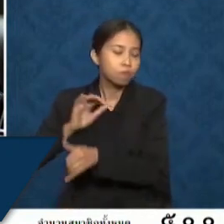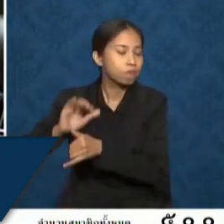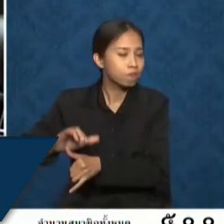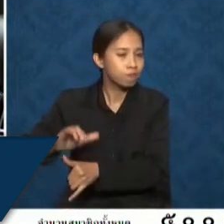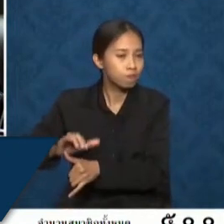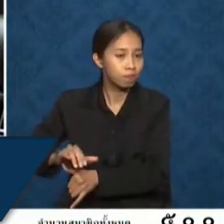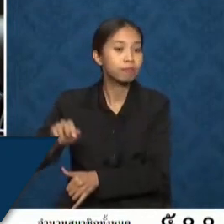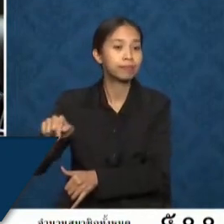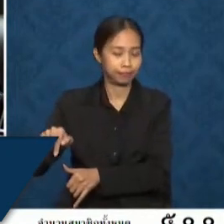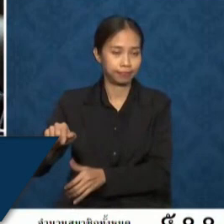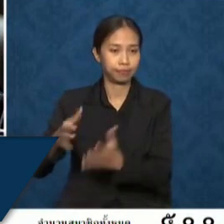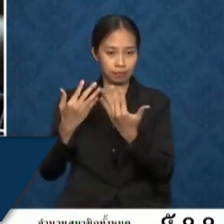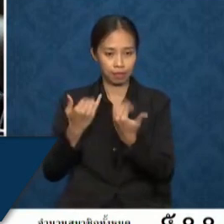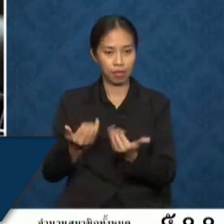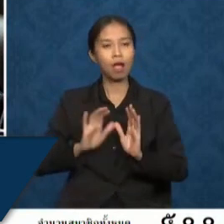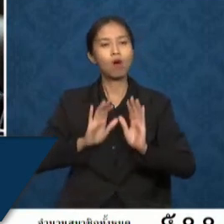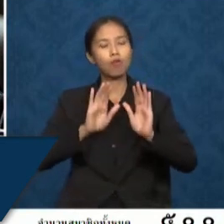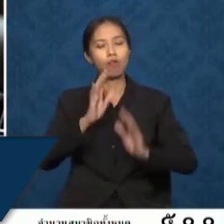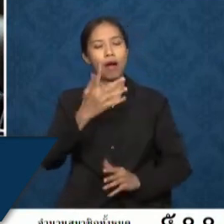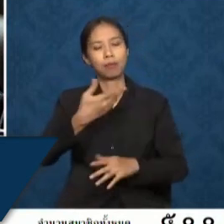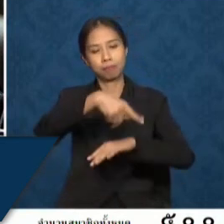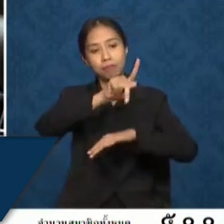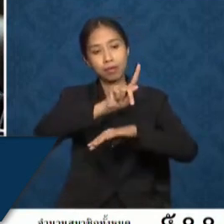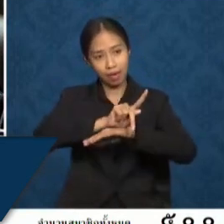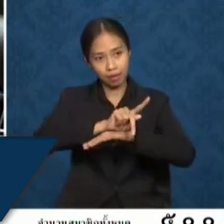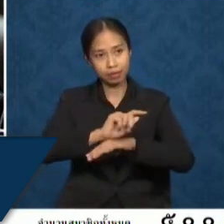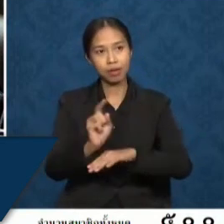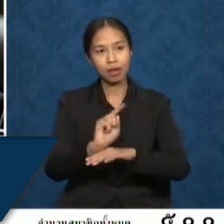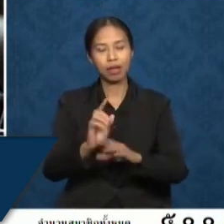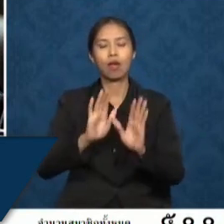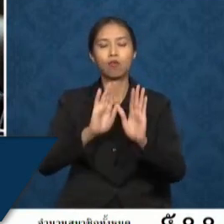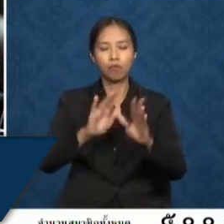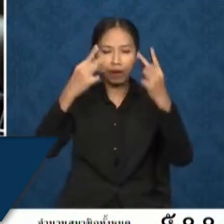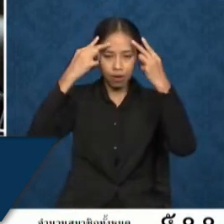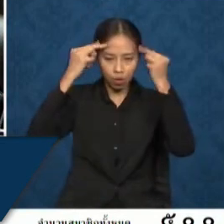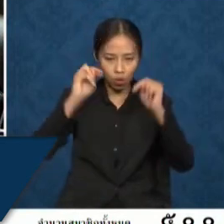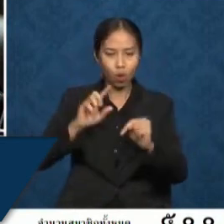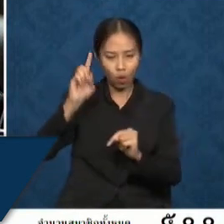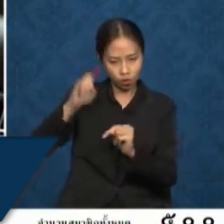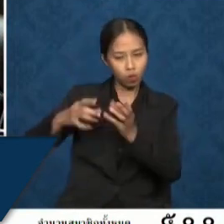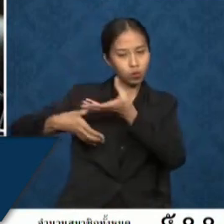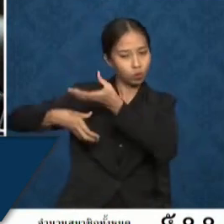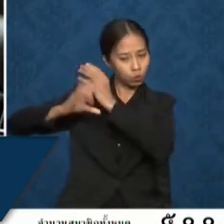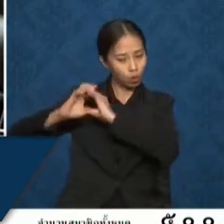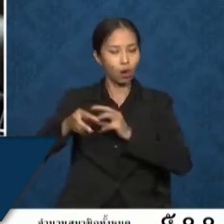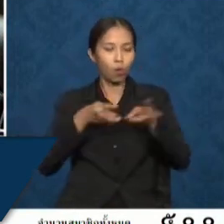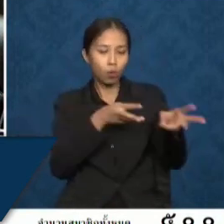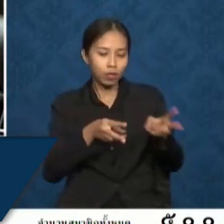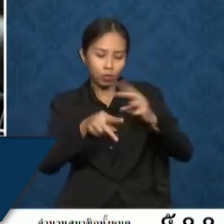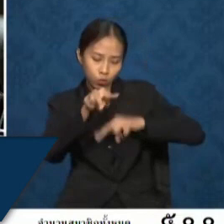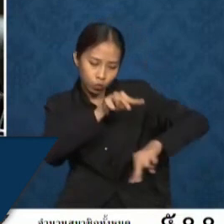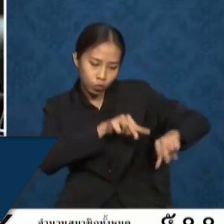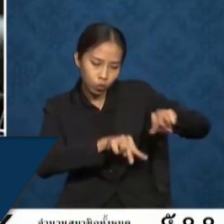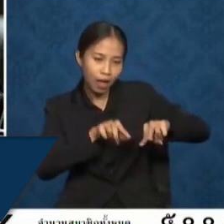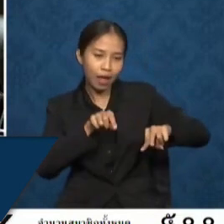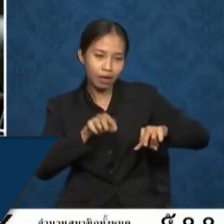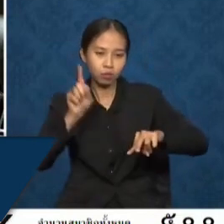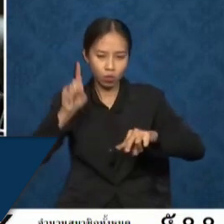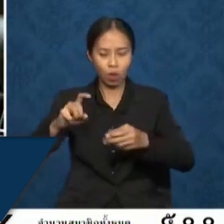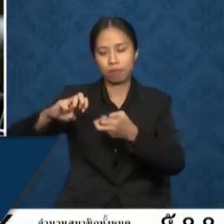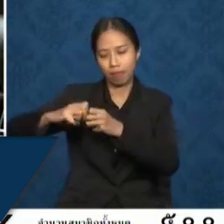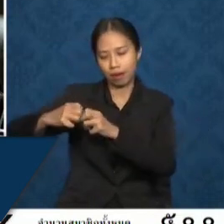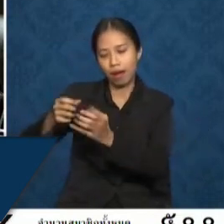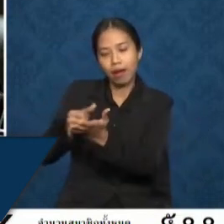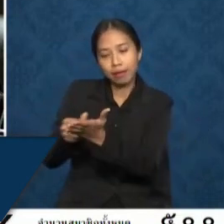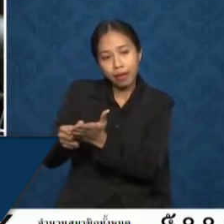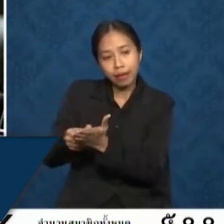นขอฝากท่านประทานผ่านไปยงนายก 3 frequentlyไม่เพีงแต่ทบทวนปับป้งมาตรการการรัษาความปลอดภัยแต่ต้องแ้ปัหาที่ต้